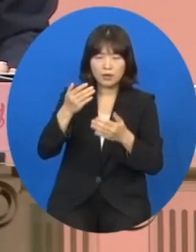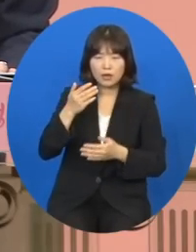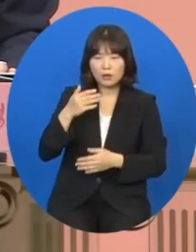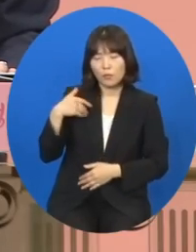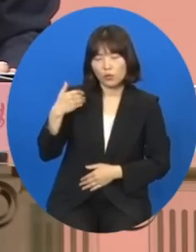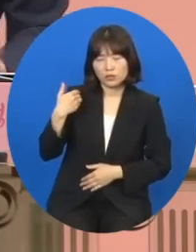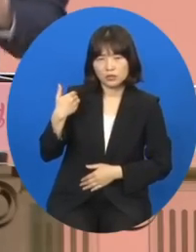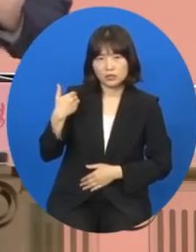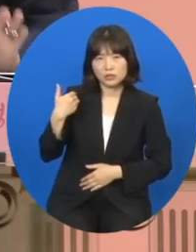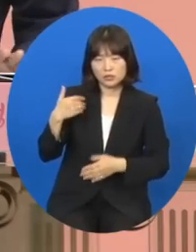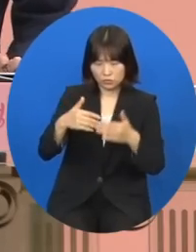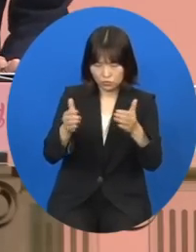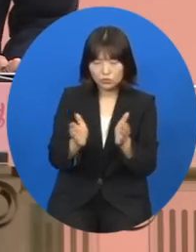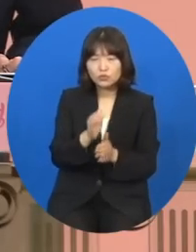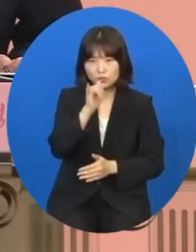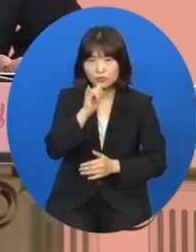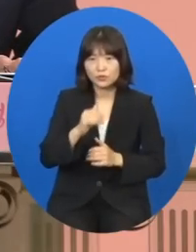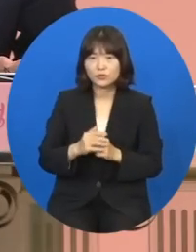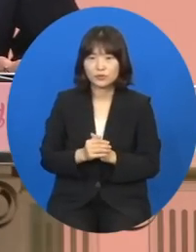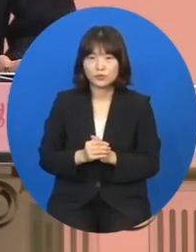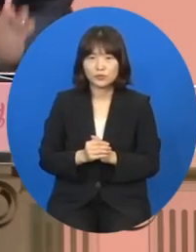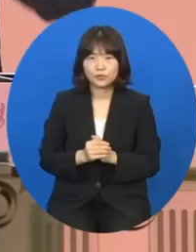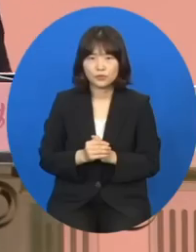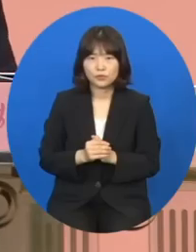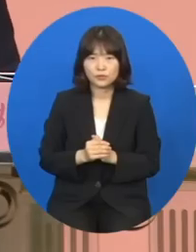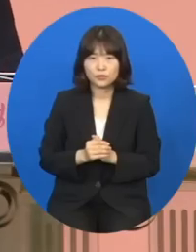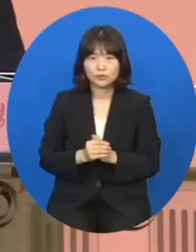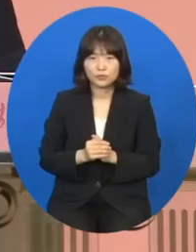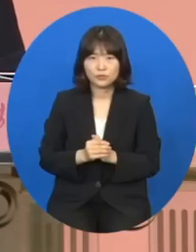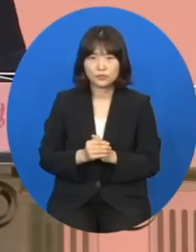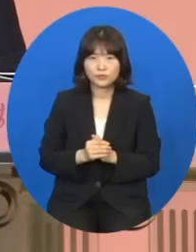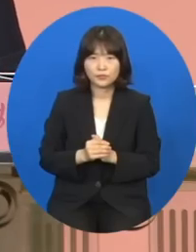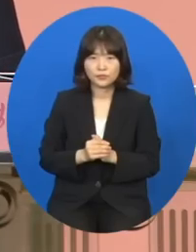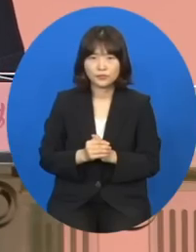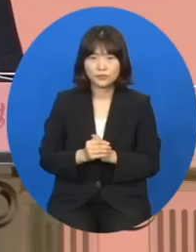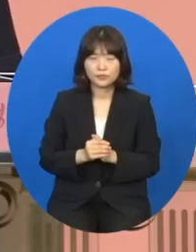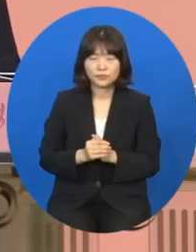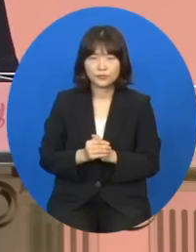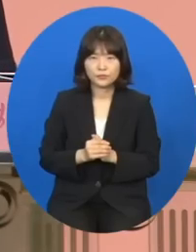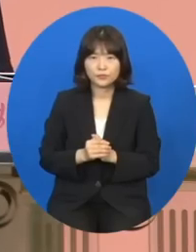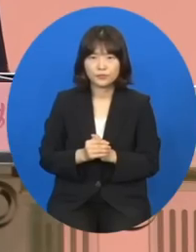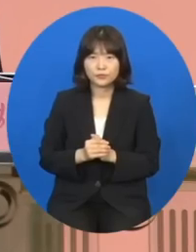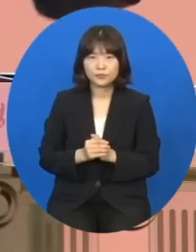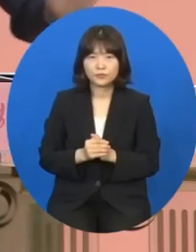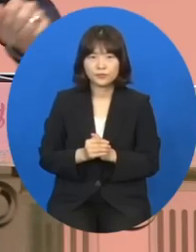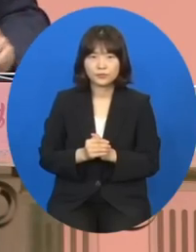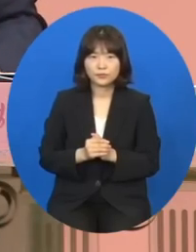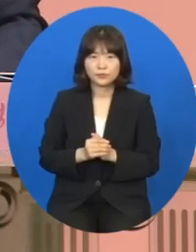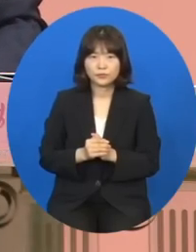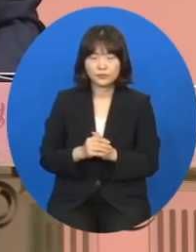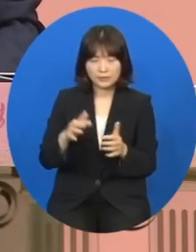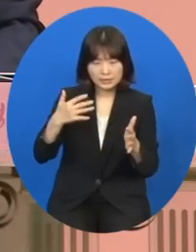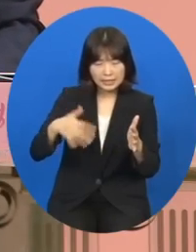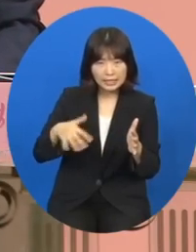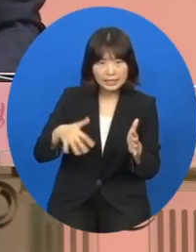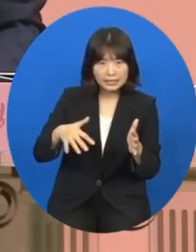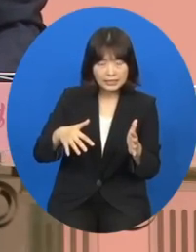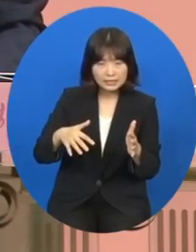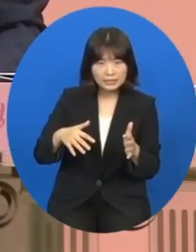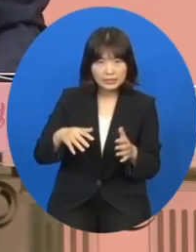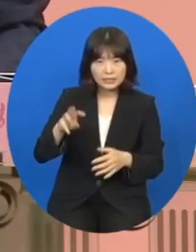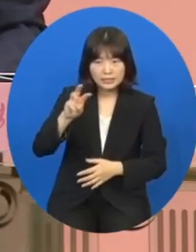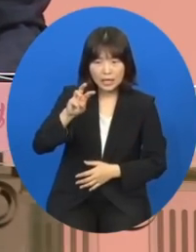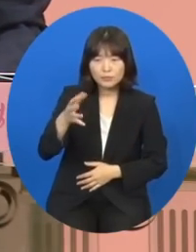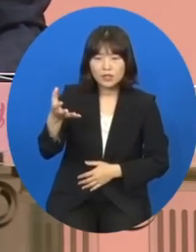종족들이 있습니다 그래서 위벽의 이은비 부분도 뭐라고 구매로 설득 뉴 섭취 스카이 s 아직 이 세상에는 30억 년 의